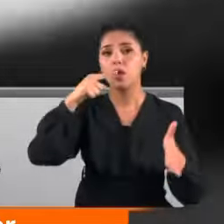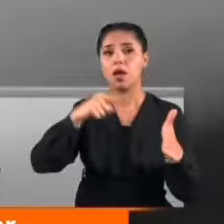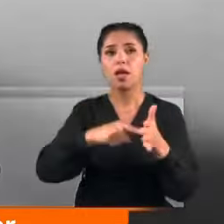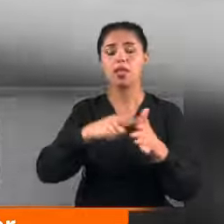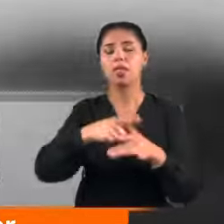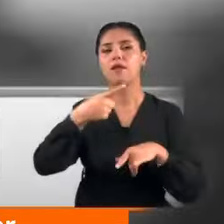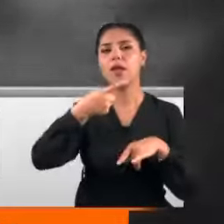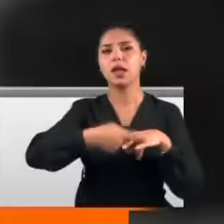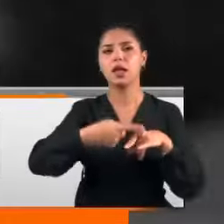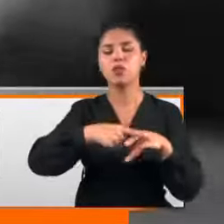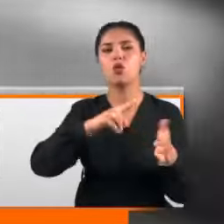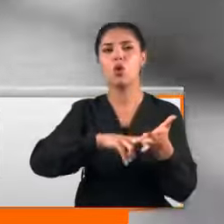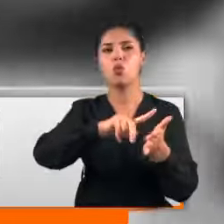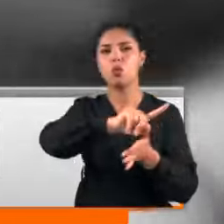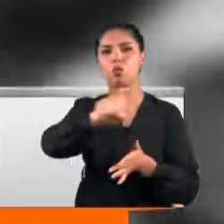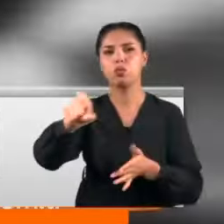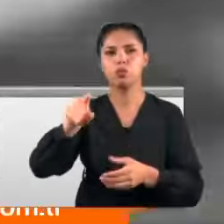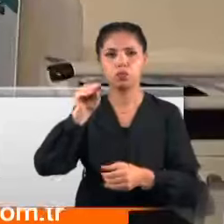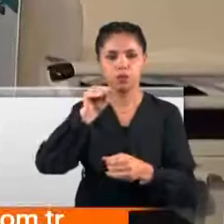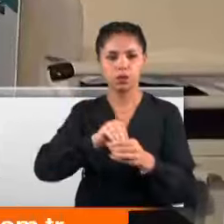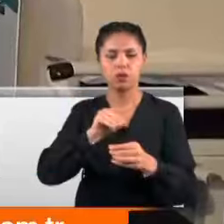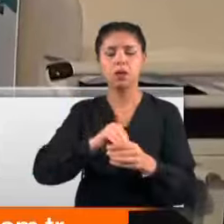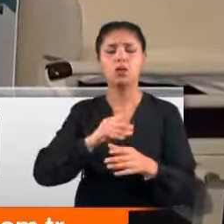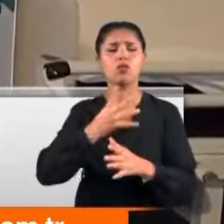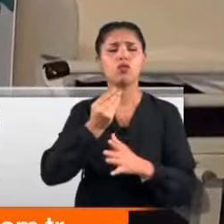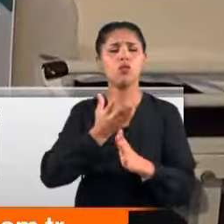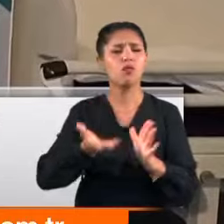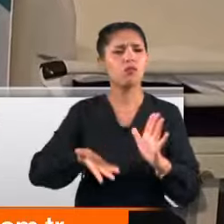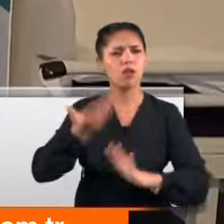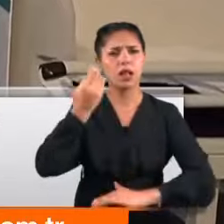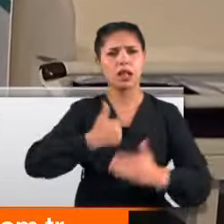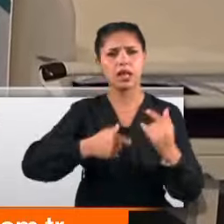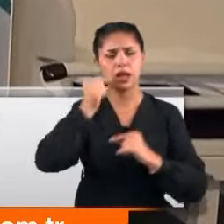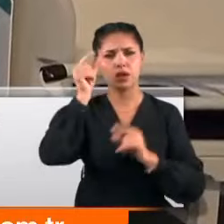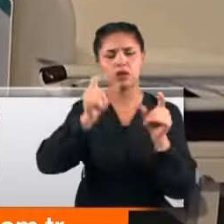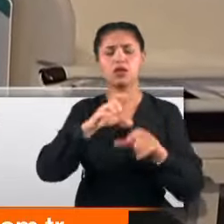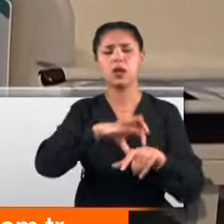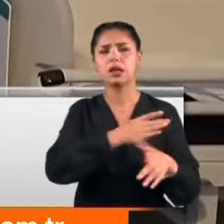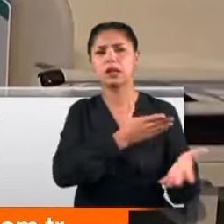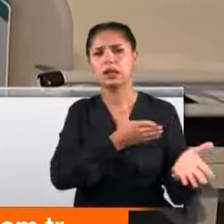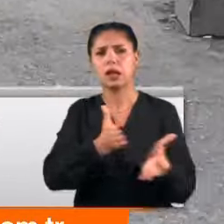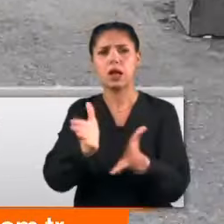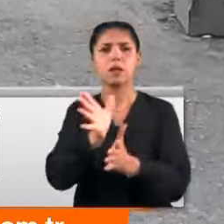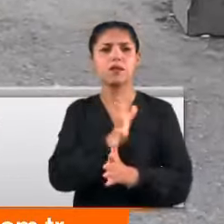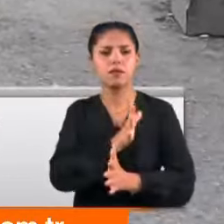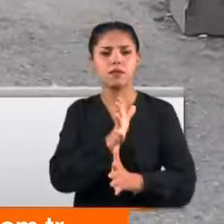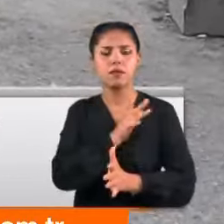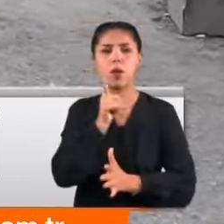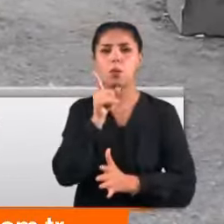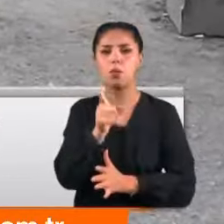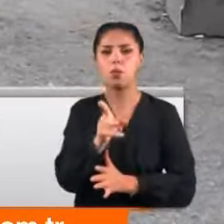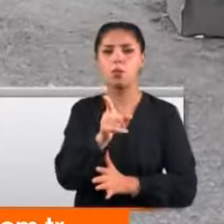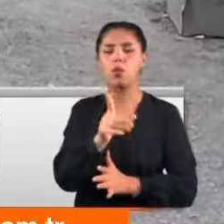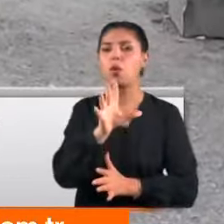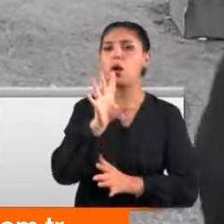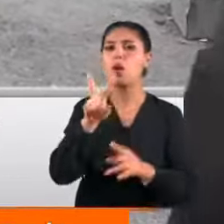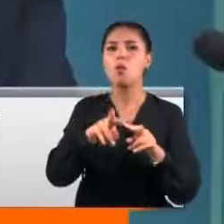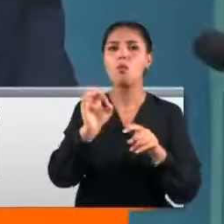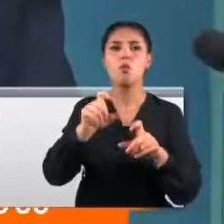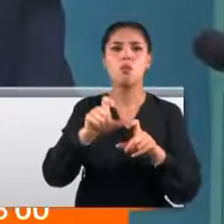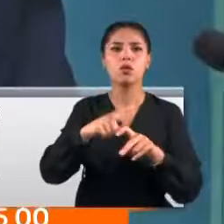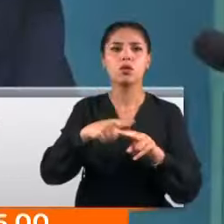gibi görünüyor. Binlerce yaralının hastaneye akın etmesi, Mossad'ın direnişe kimlerin katıldığını takip etmesi açısından kritik öneme